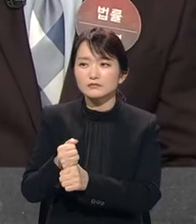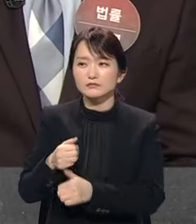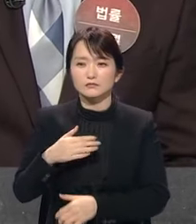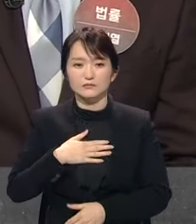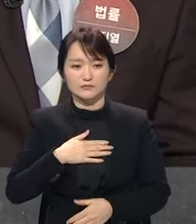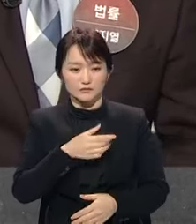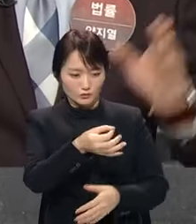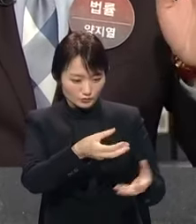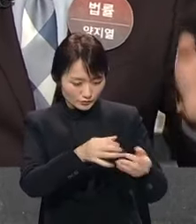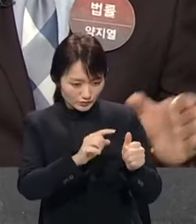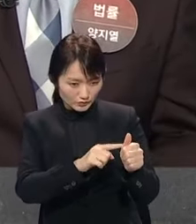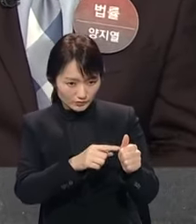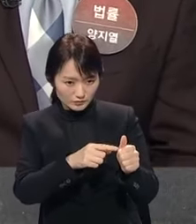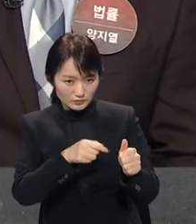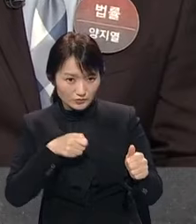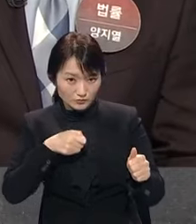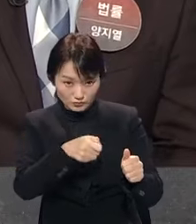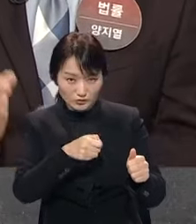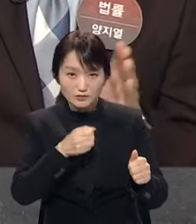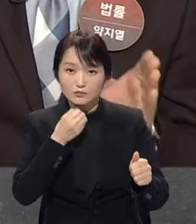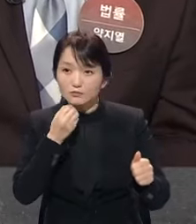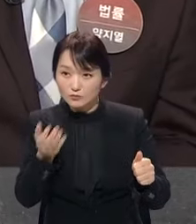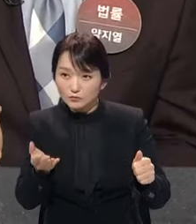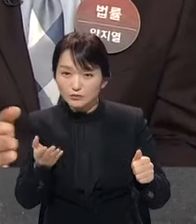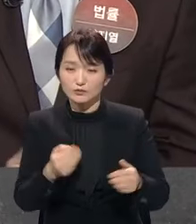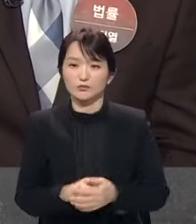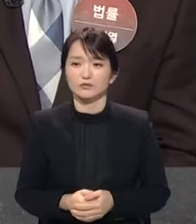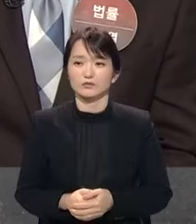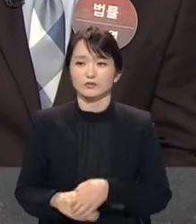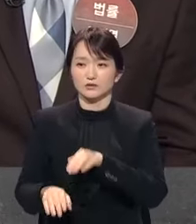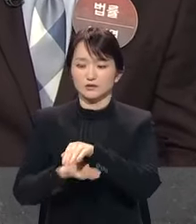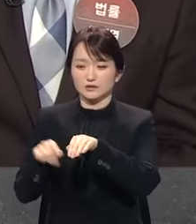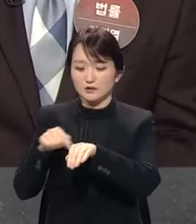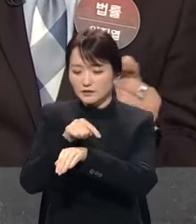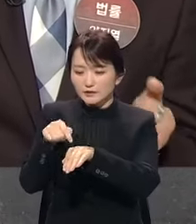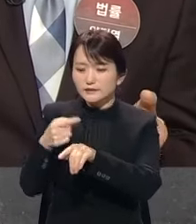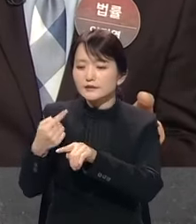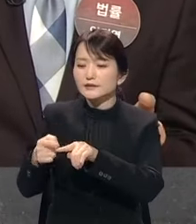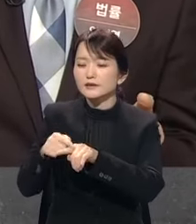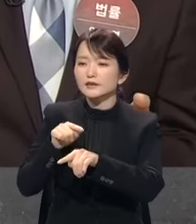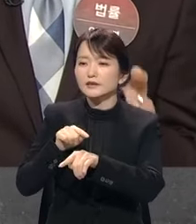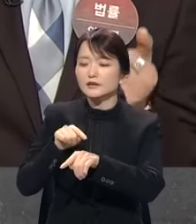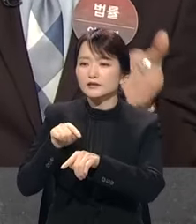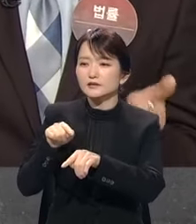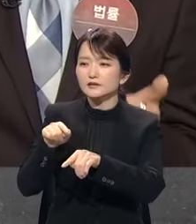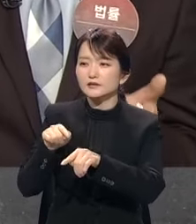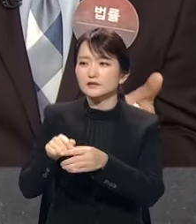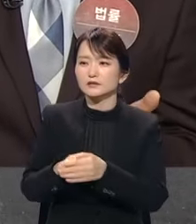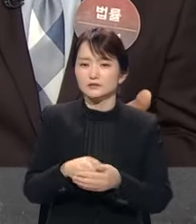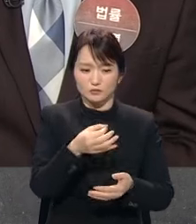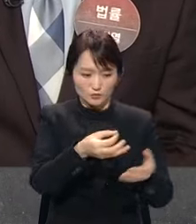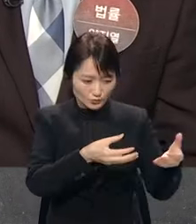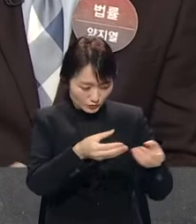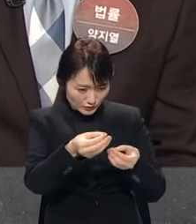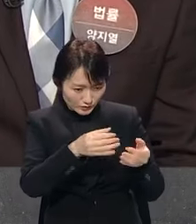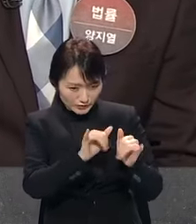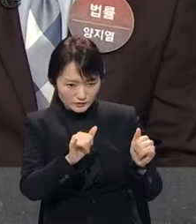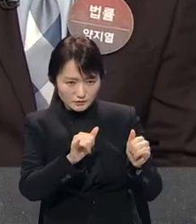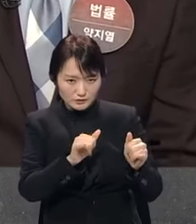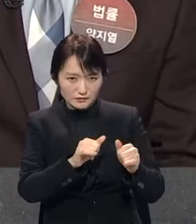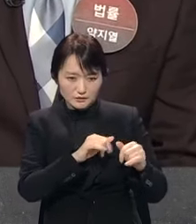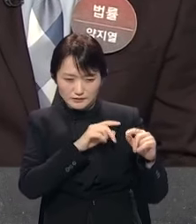했다, 죽이려고 했다는 얘기를 스스로 하지 않습니까? 그리고 그 차에 있었던 흉기도 원래는 그 사채업자와의 다툼에 대비해서 가지고